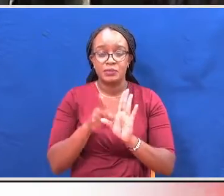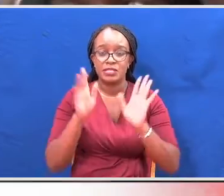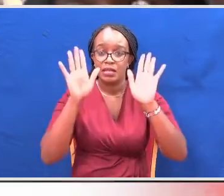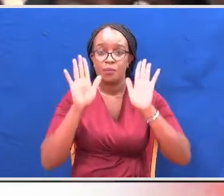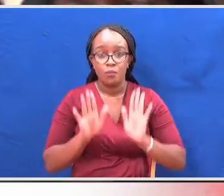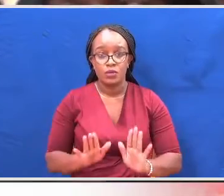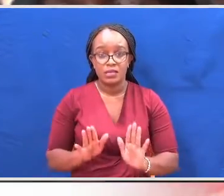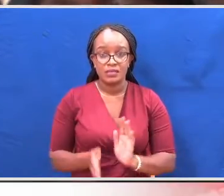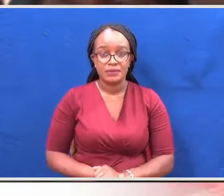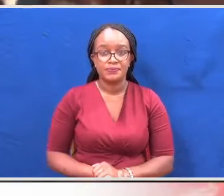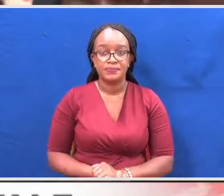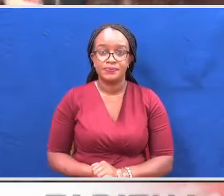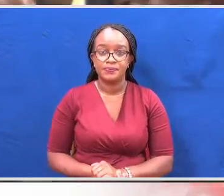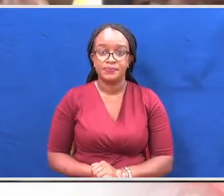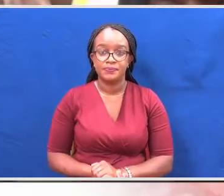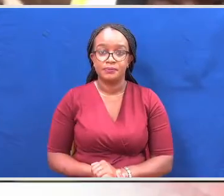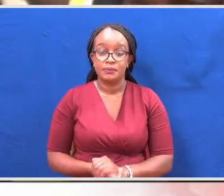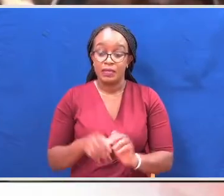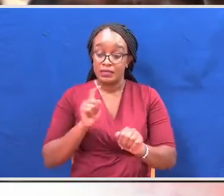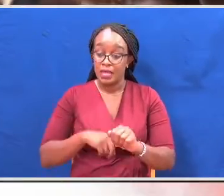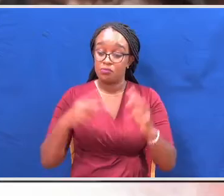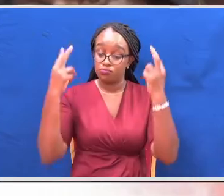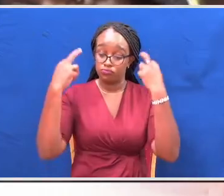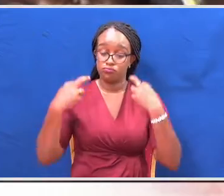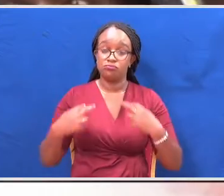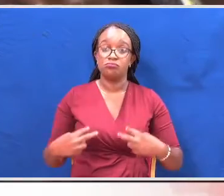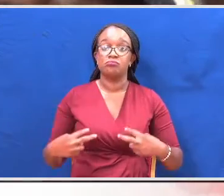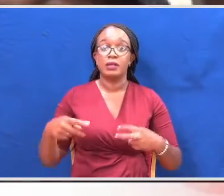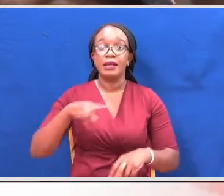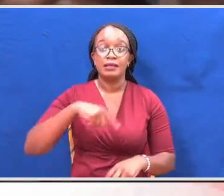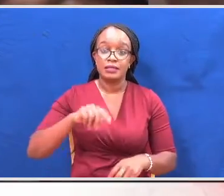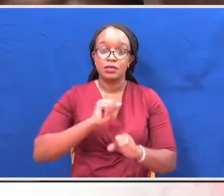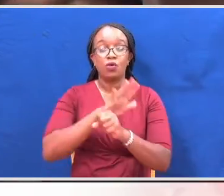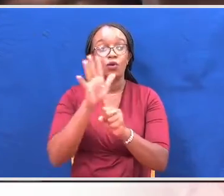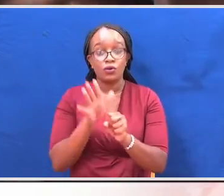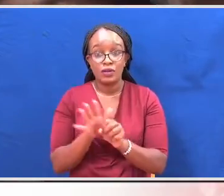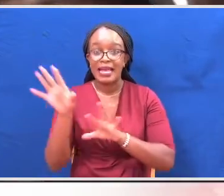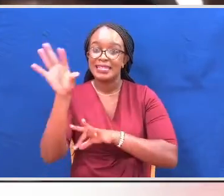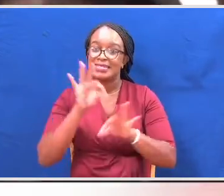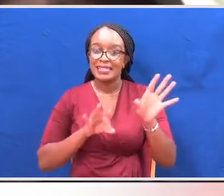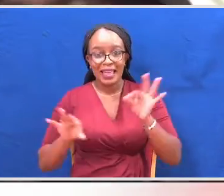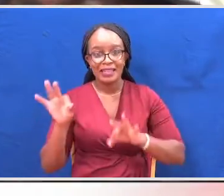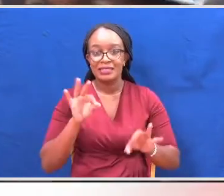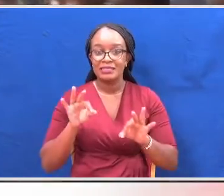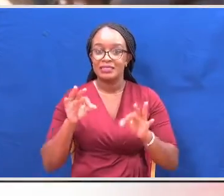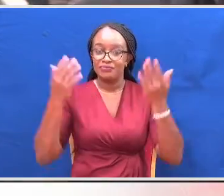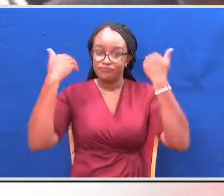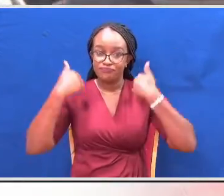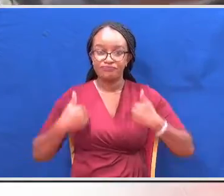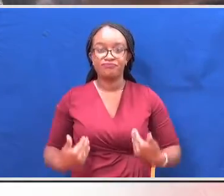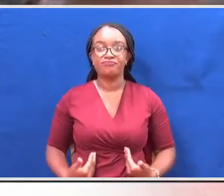takes. Hata ukituangalia penye tuko hapa sasa hii, hii ni corona style. Penye tuko tu hapa sasa hii. Hakuna wani meet